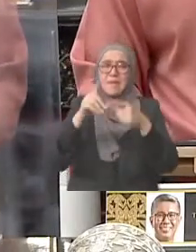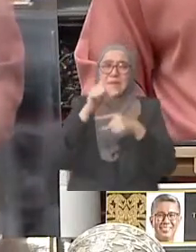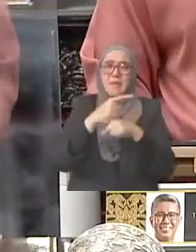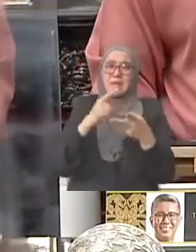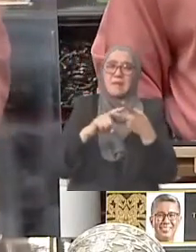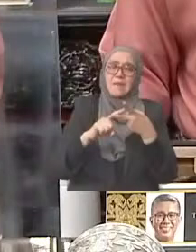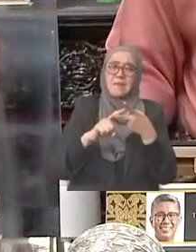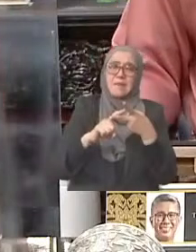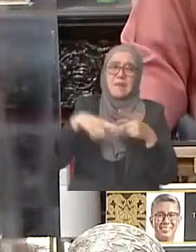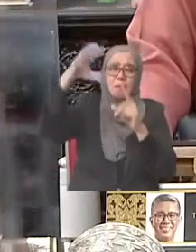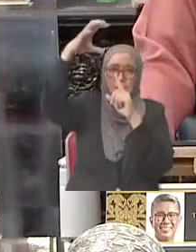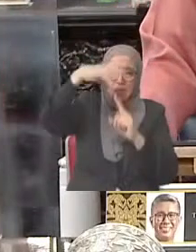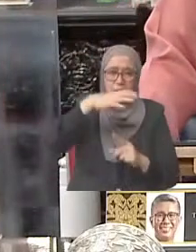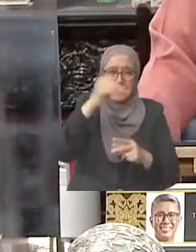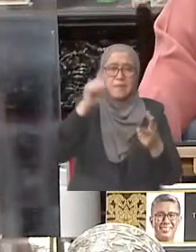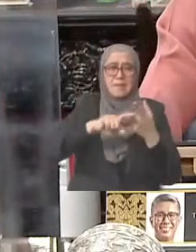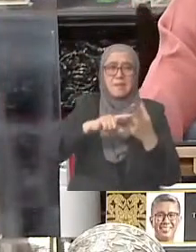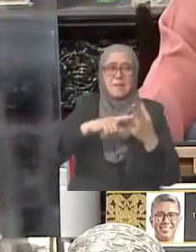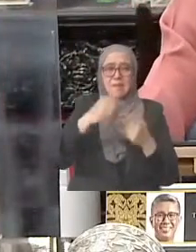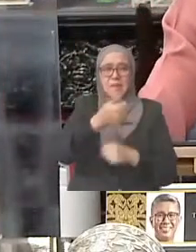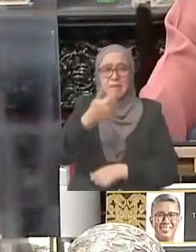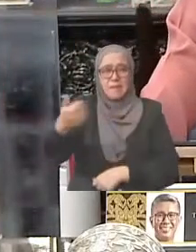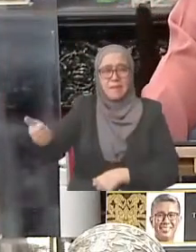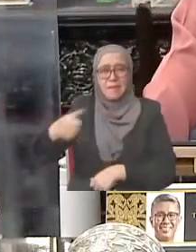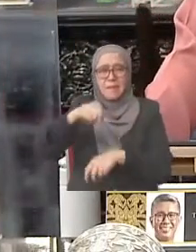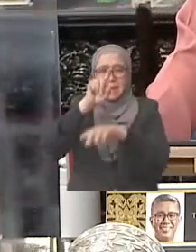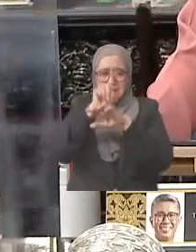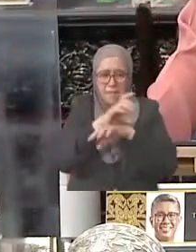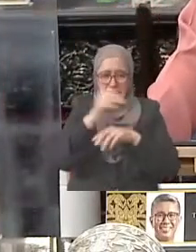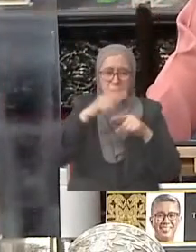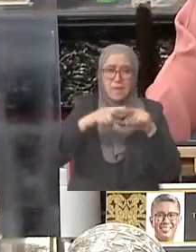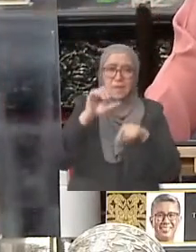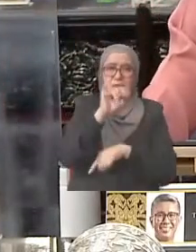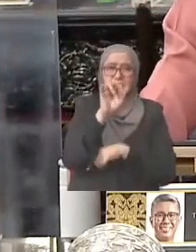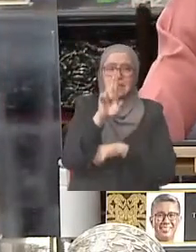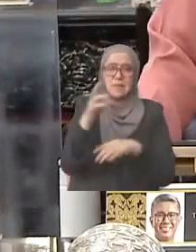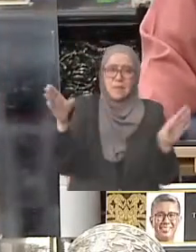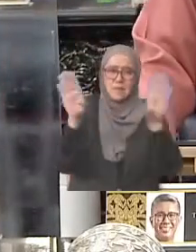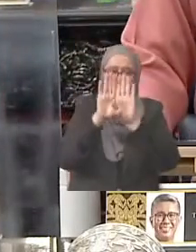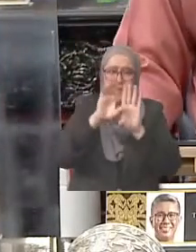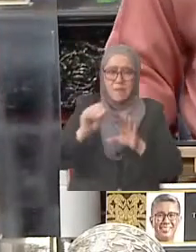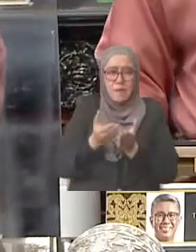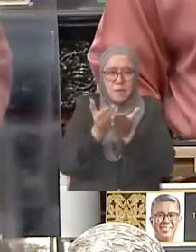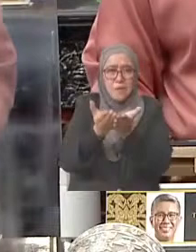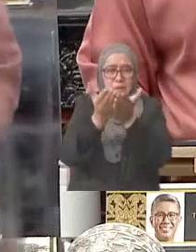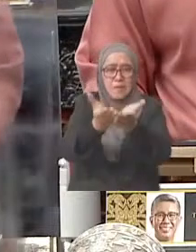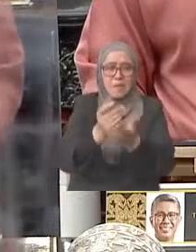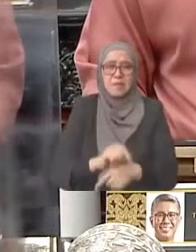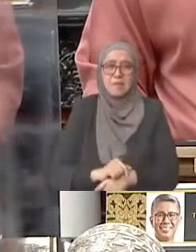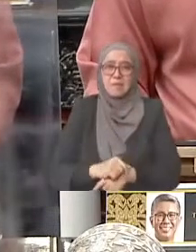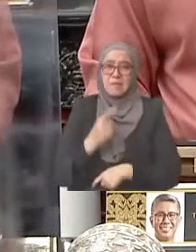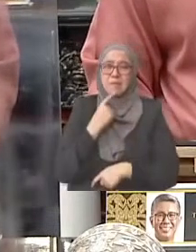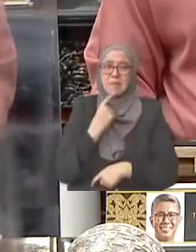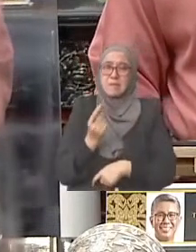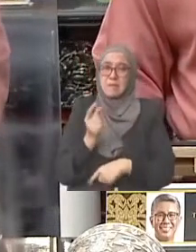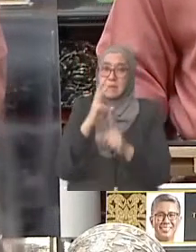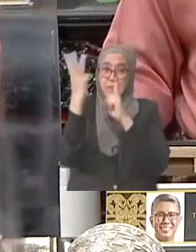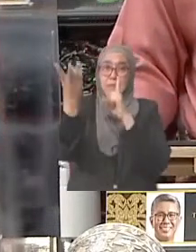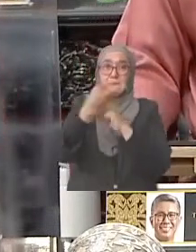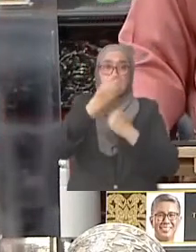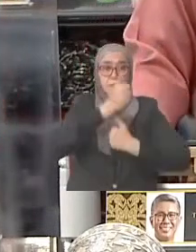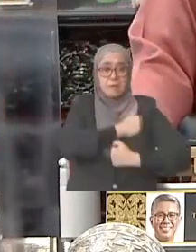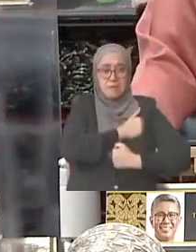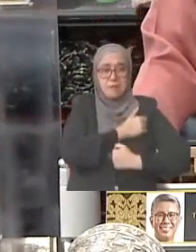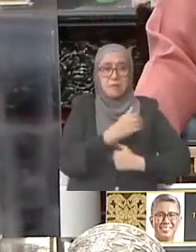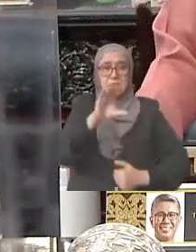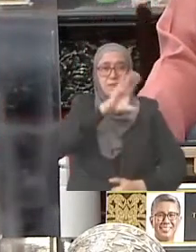alat selam l tutup danboard kewajiban anggota anggota Polis dan three kita juga tetap menjadi keutamaan pagi